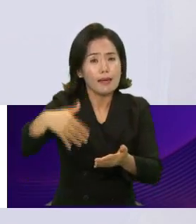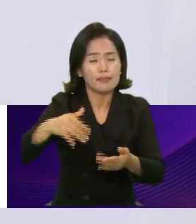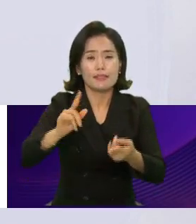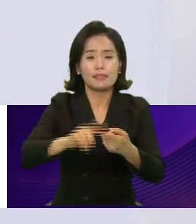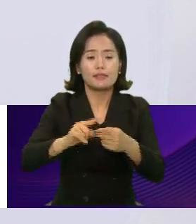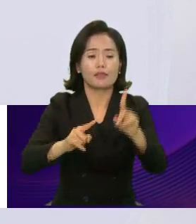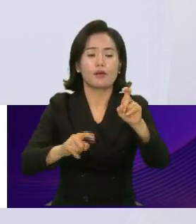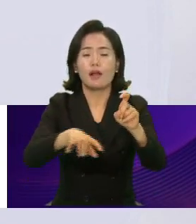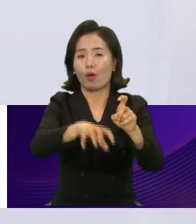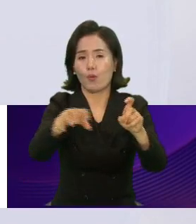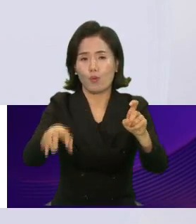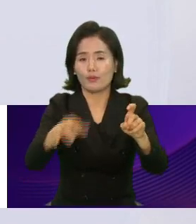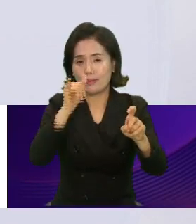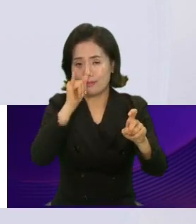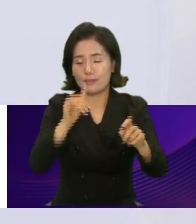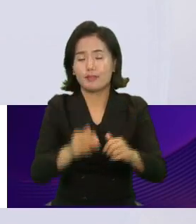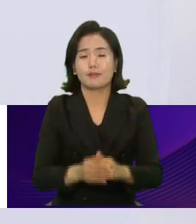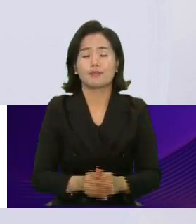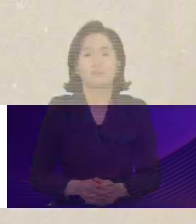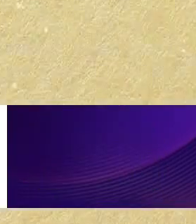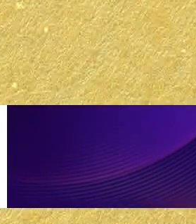지역구는 11곳입니다.